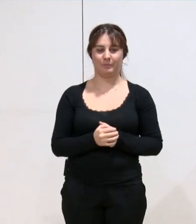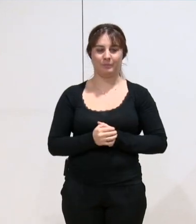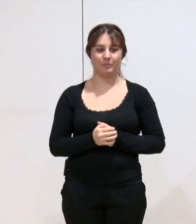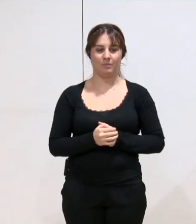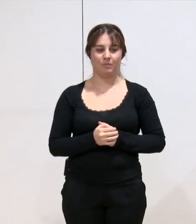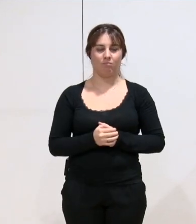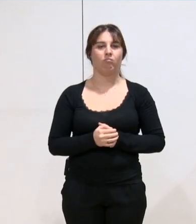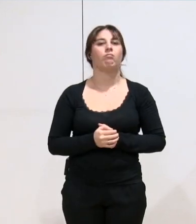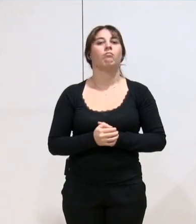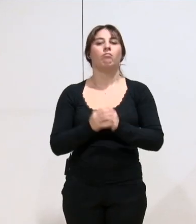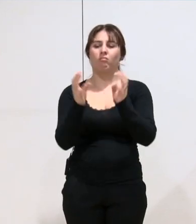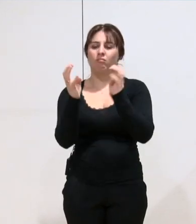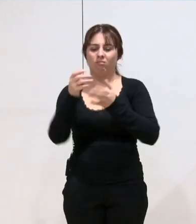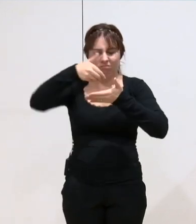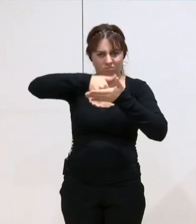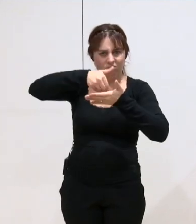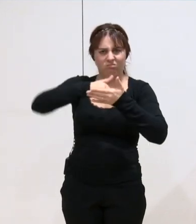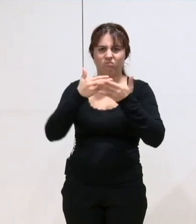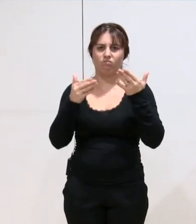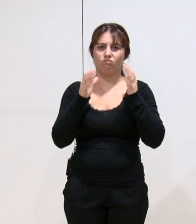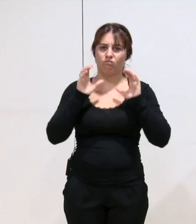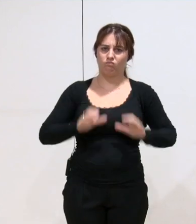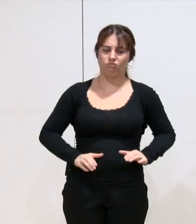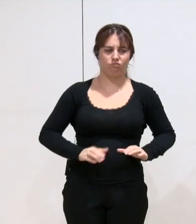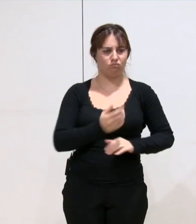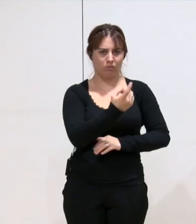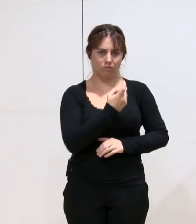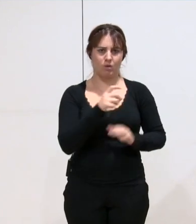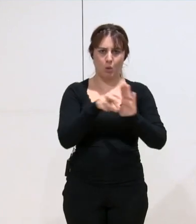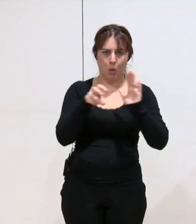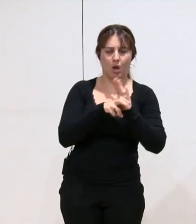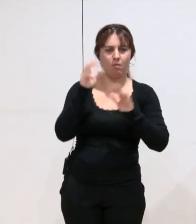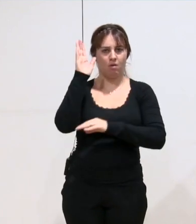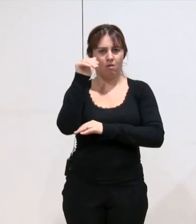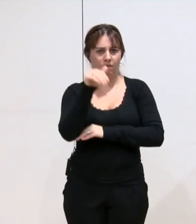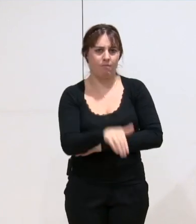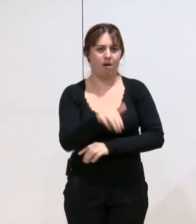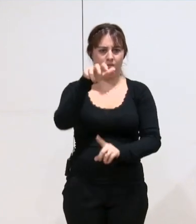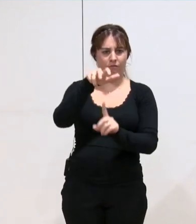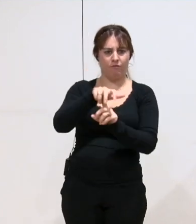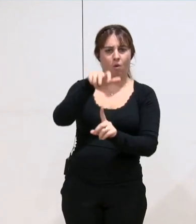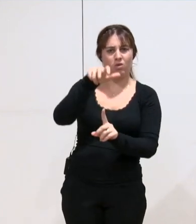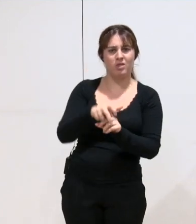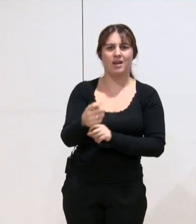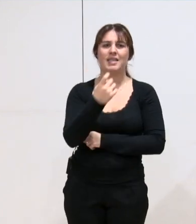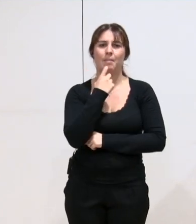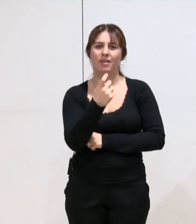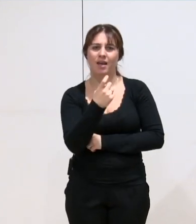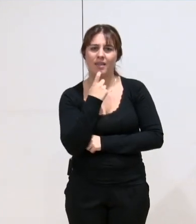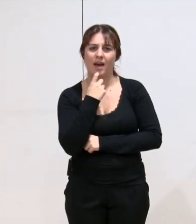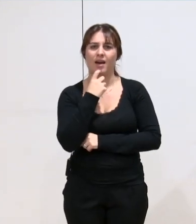Elle est composée de clubs Grenoble, Ébain, Fontaine, Saint-Martin-d'Air,